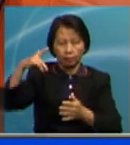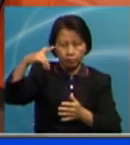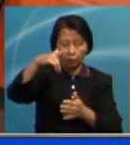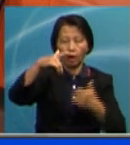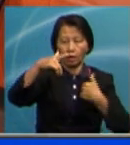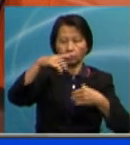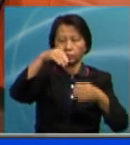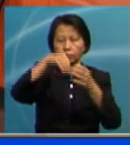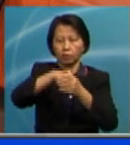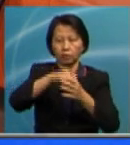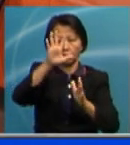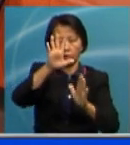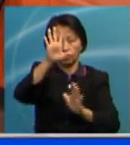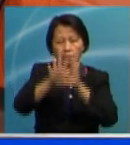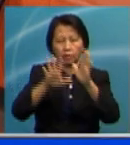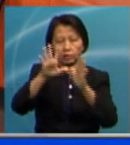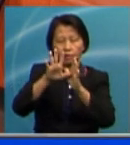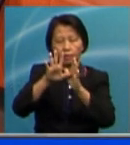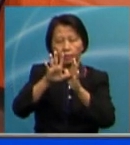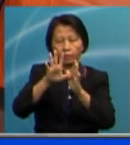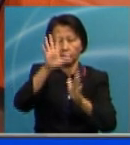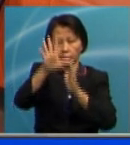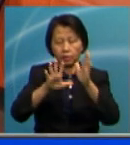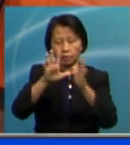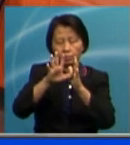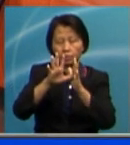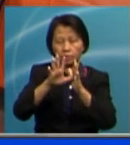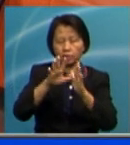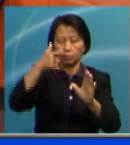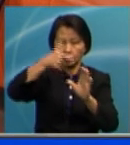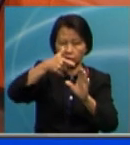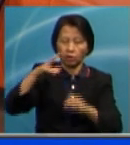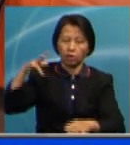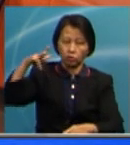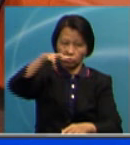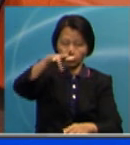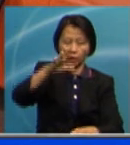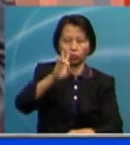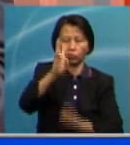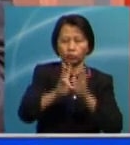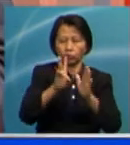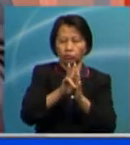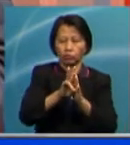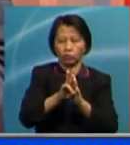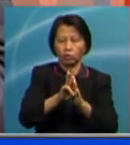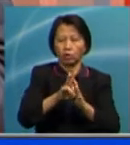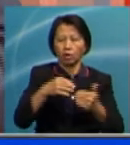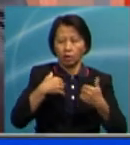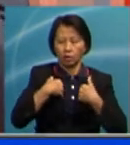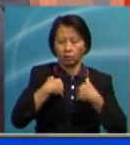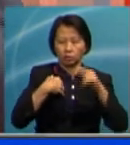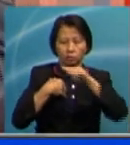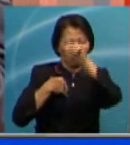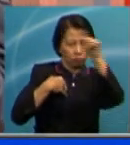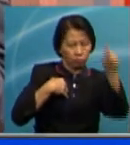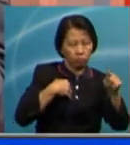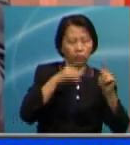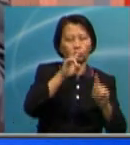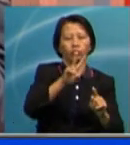ada 5 jam minyak Dia terbang dengan 7 jam 1240 dia sampai y